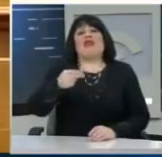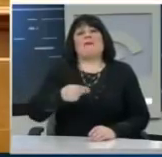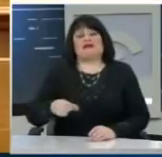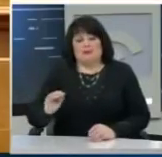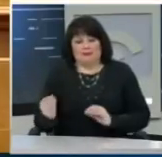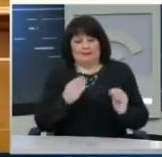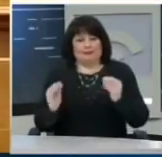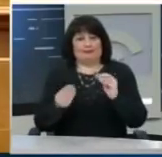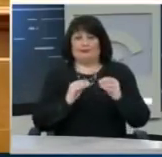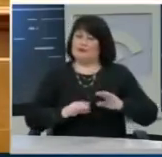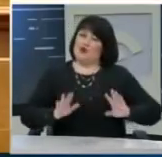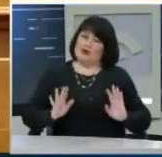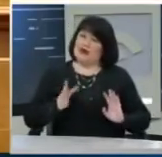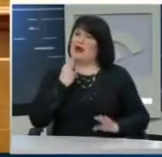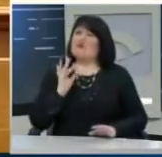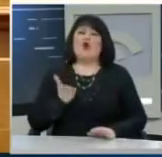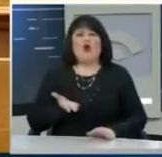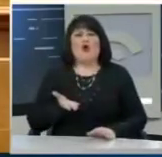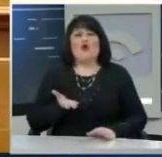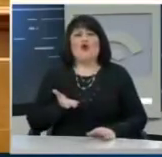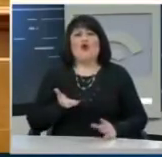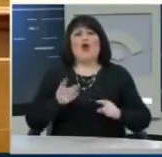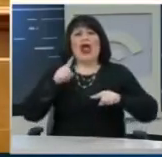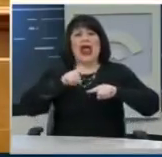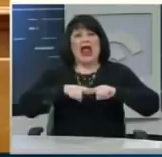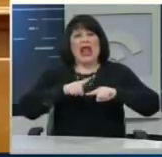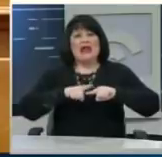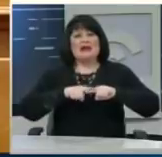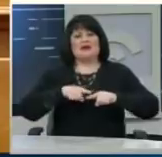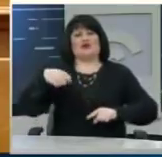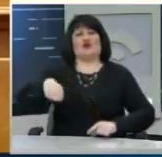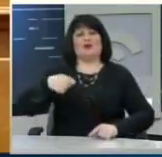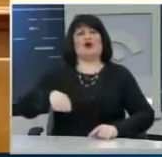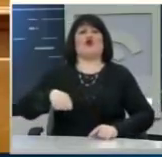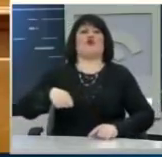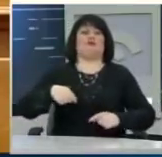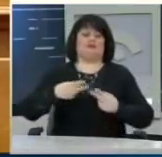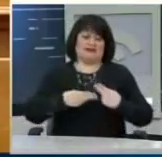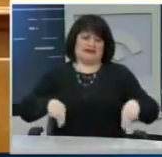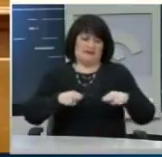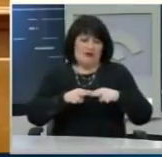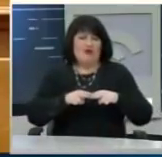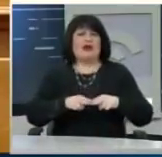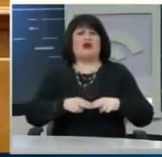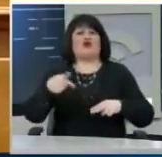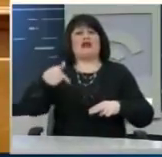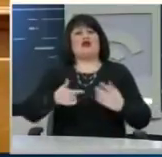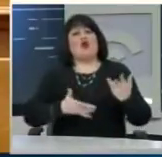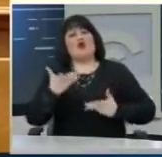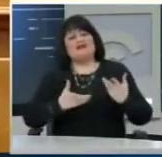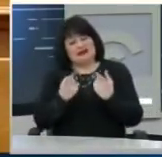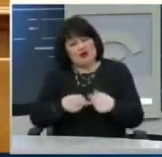εγείρονται, διότι η ελληνική διοίκηση, το νομικό συμβούλιο του κράτους, το Γενικό Λογιστήριο αλλά και η Διακομματική Κοινοβουλευτική